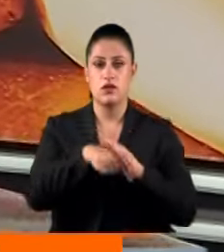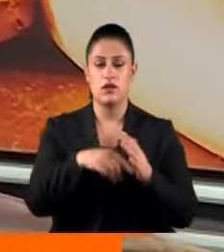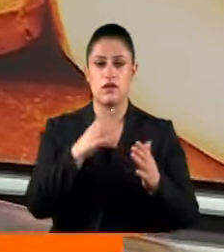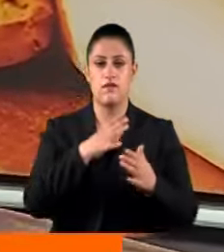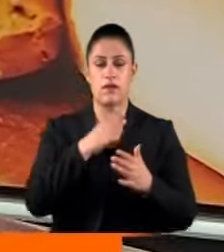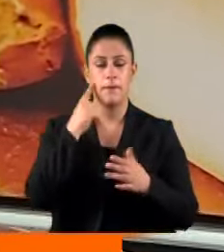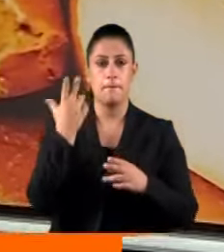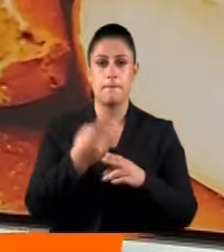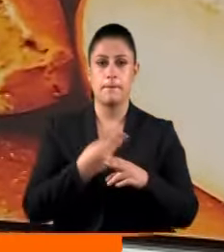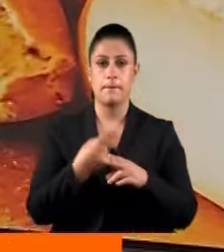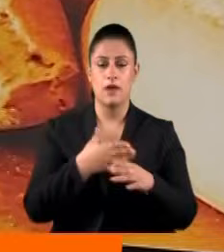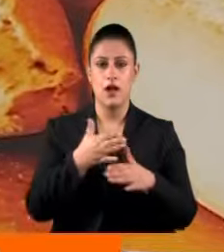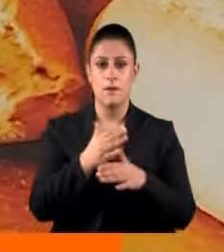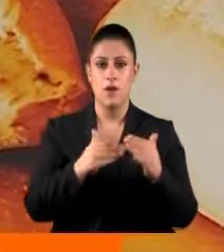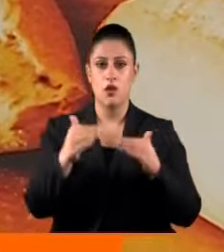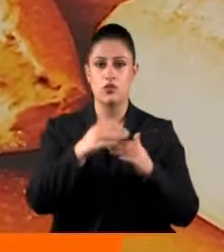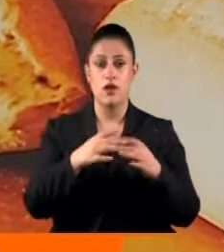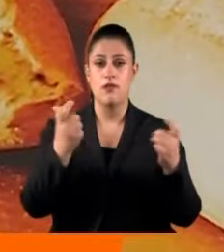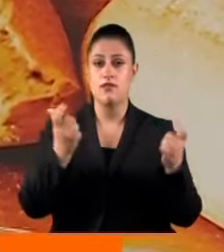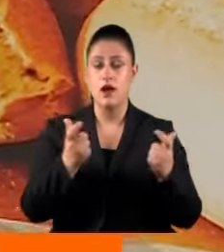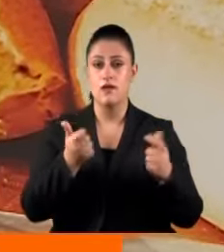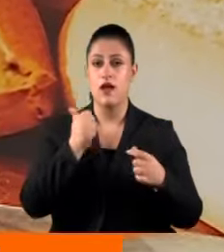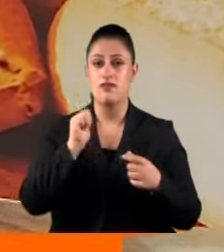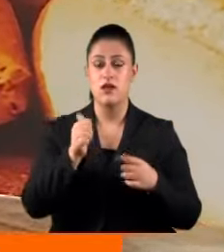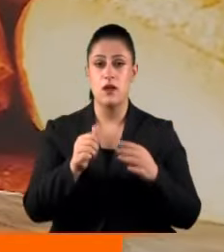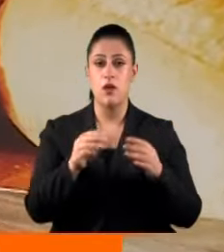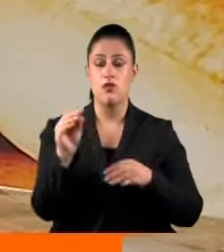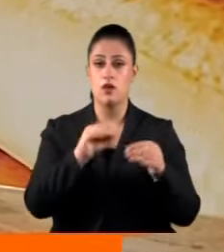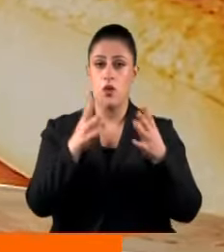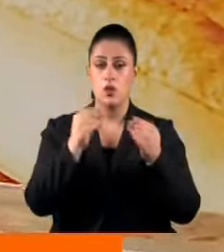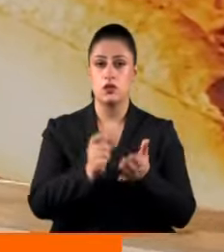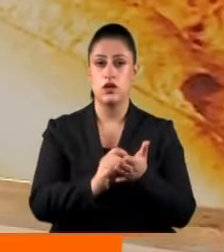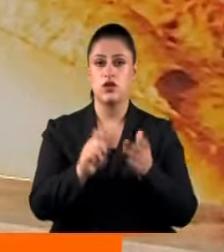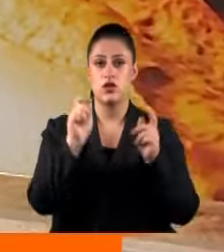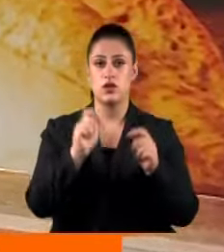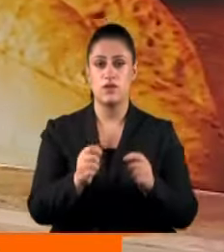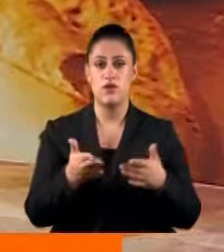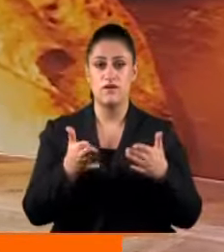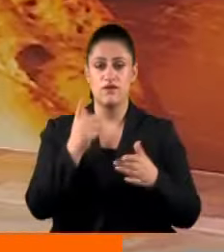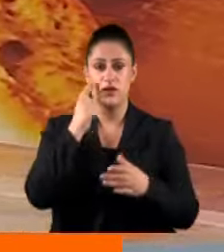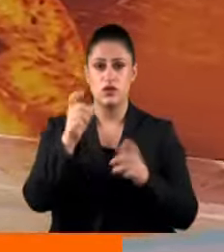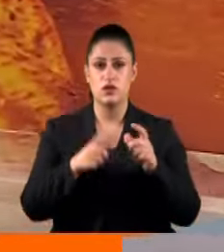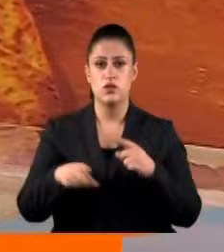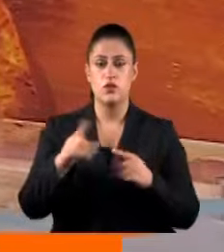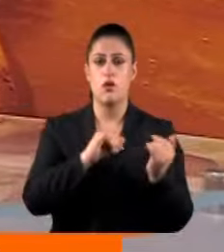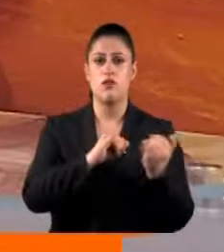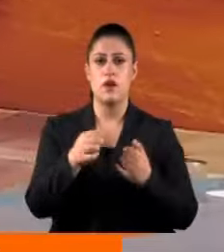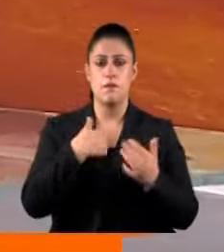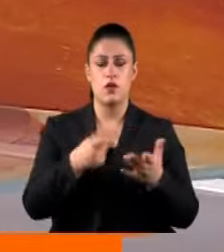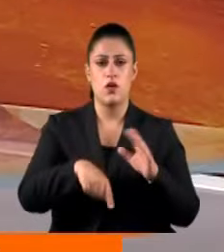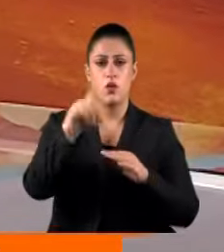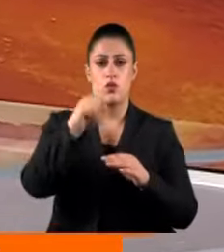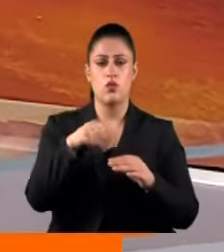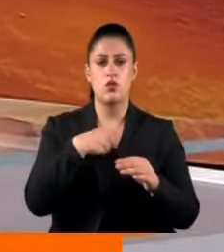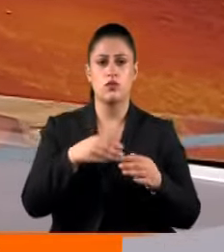var. Örneğin ekmeğin üzerinde nerede, ne zaman üretildiği yazılı olacak. Fırıncılar da tepkili buna. Biz zaten günlük üretim